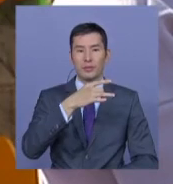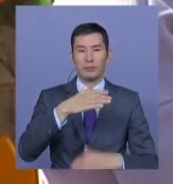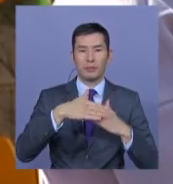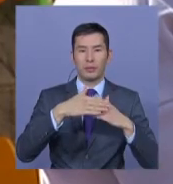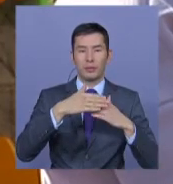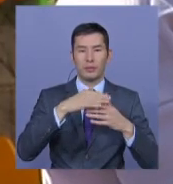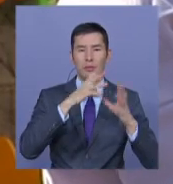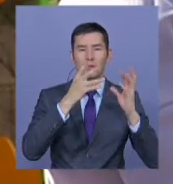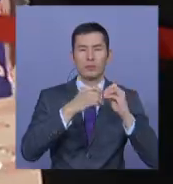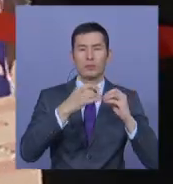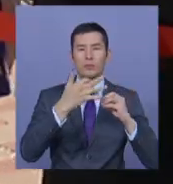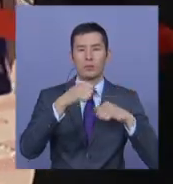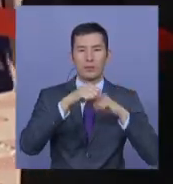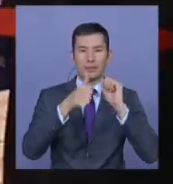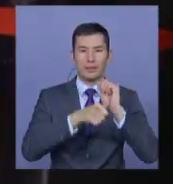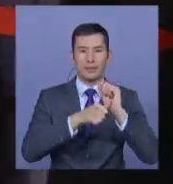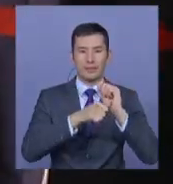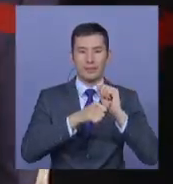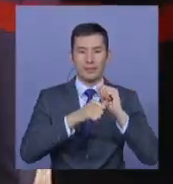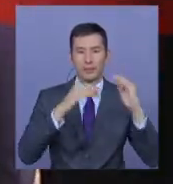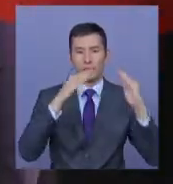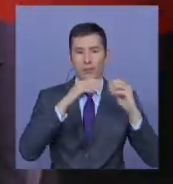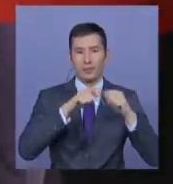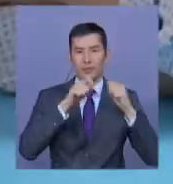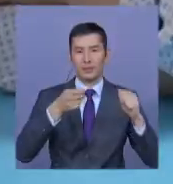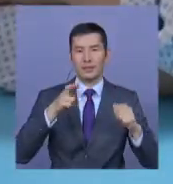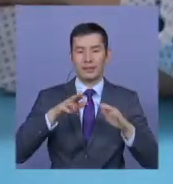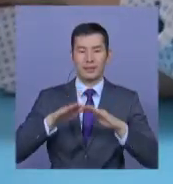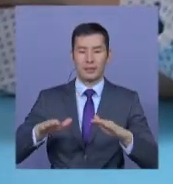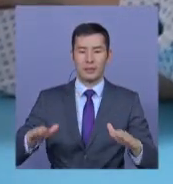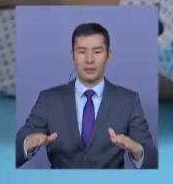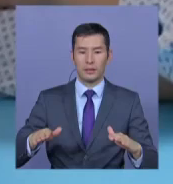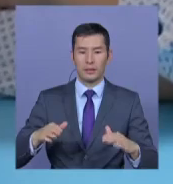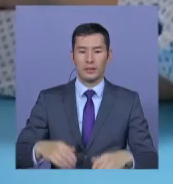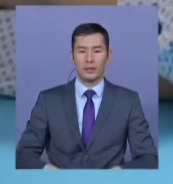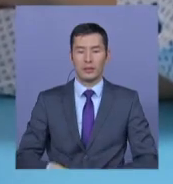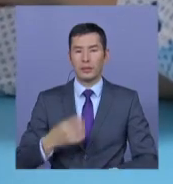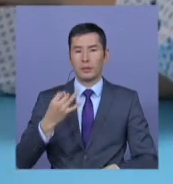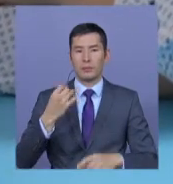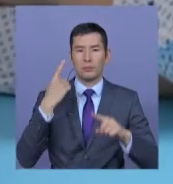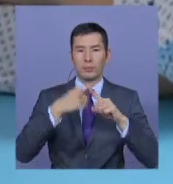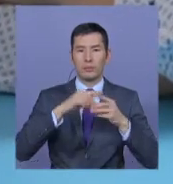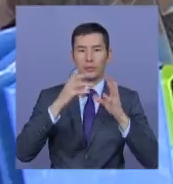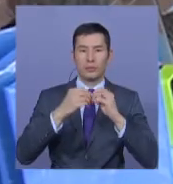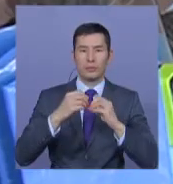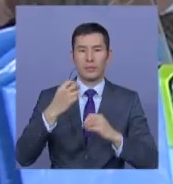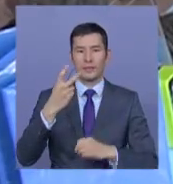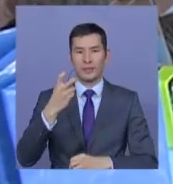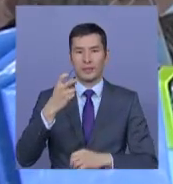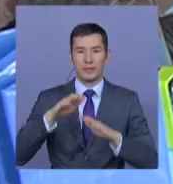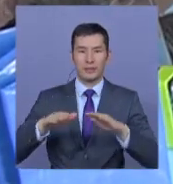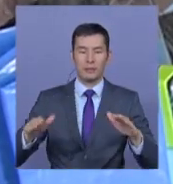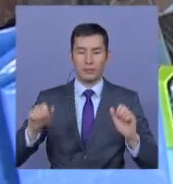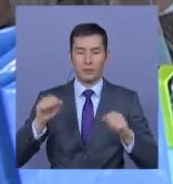16-шы жекеменшік балабақша. Ал жыл соңына дейін жергілікті әкімді кәсіпкерлермен біргіп, тағы 200 балаға арналған 4 балабақша ашуды жоспарлап